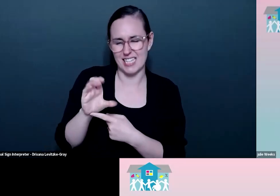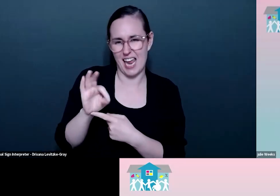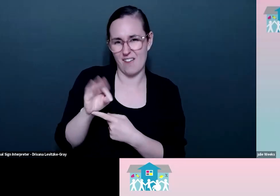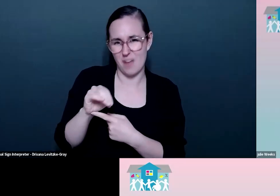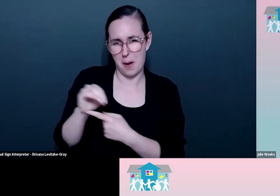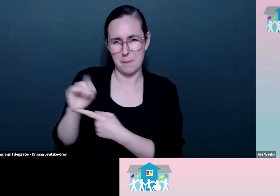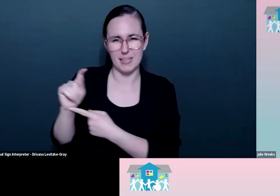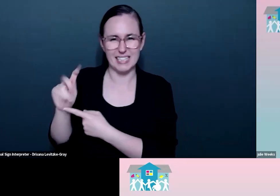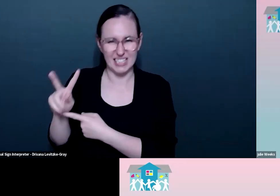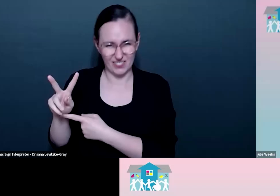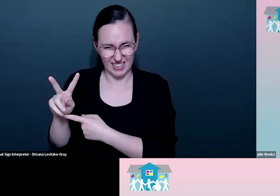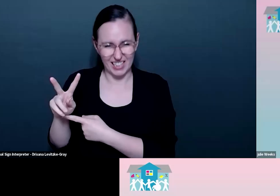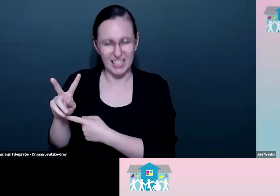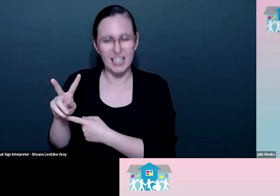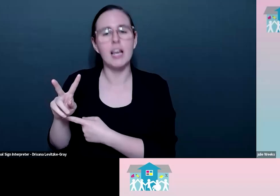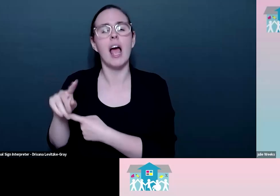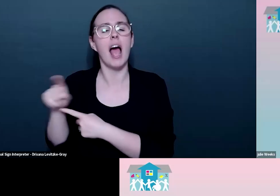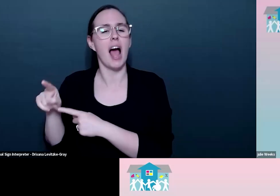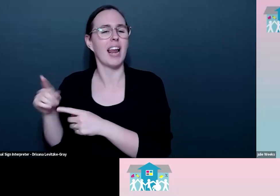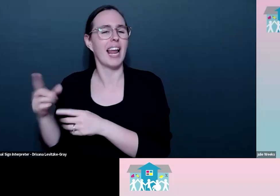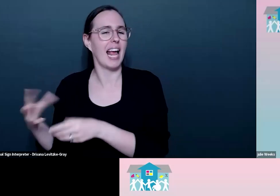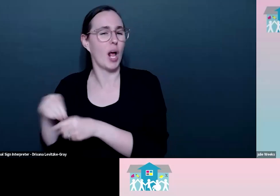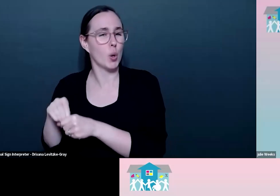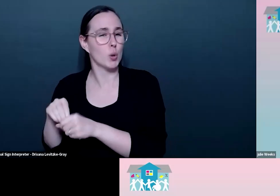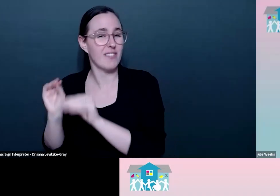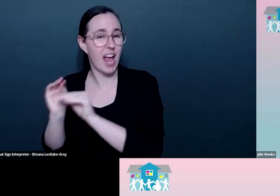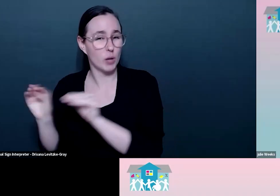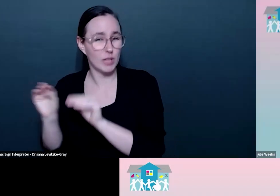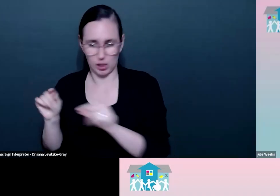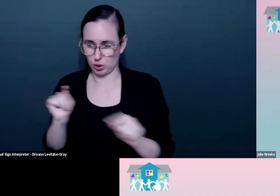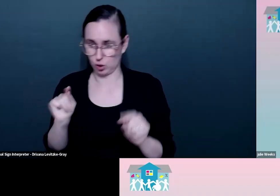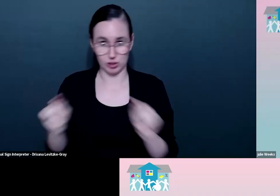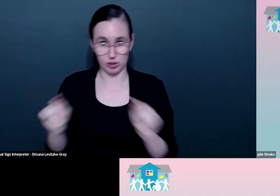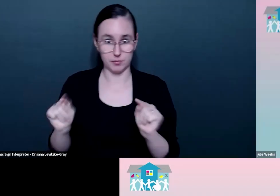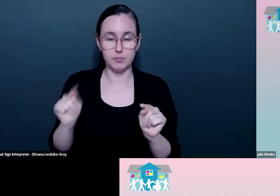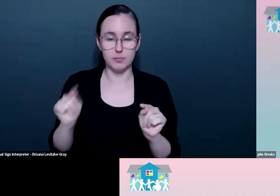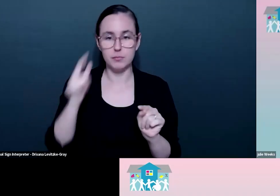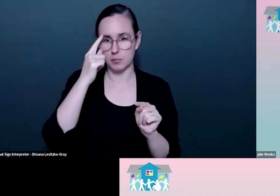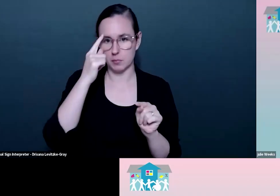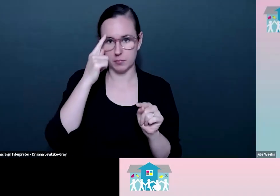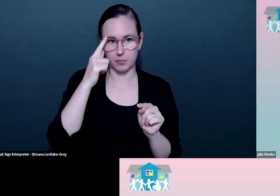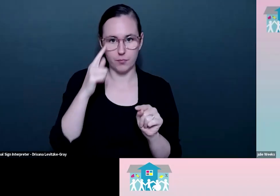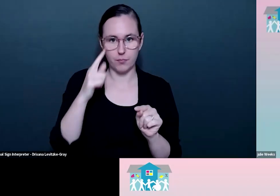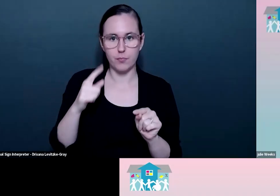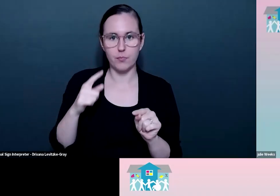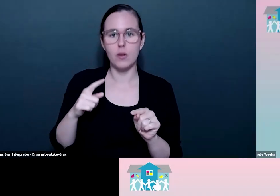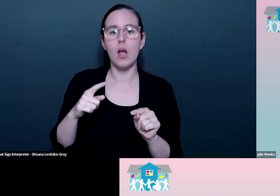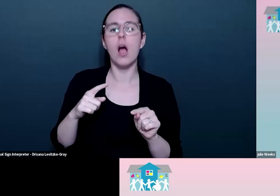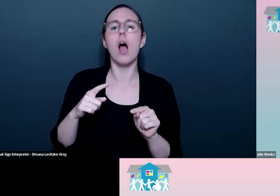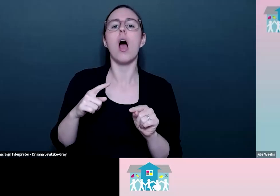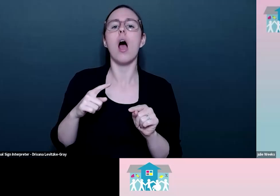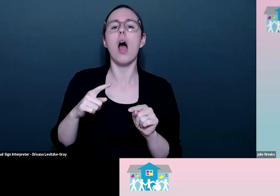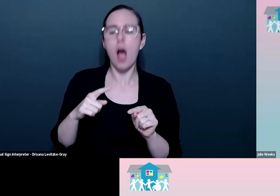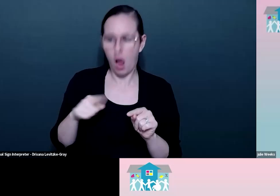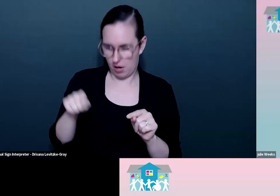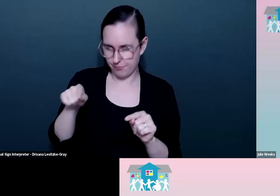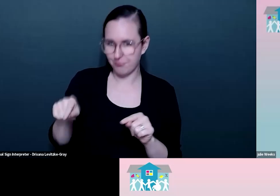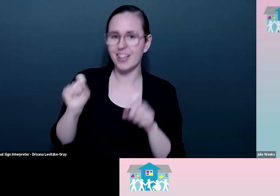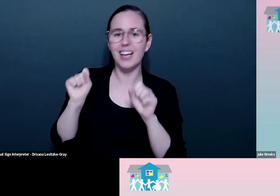pour encourager euh, les, les- pour encourager pour encourager les enfants à aller à